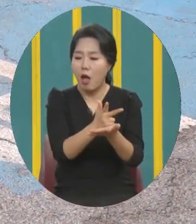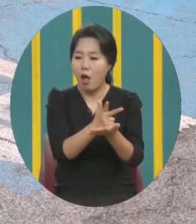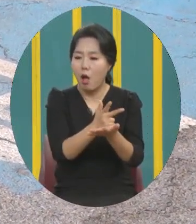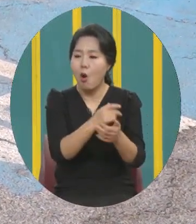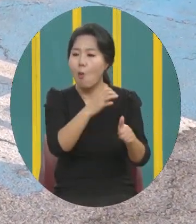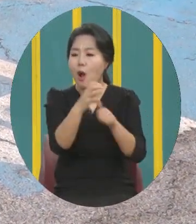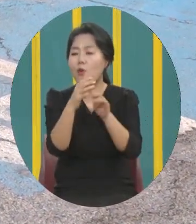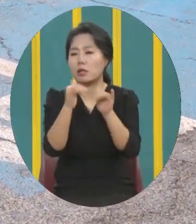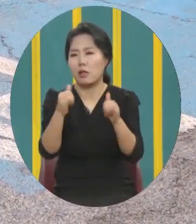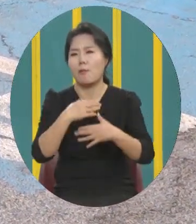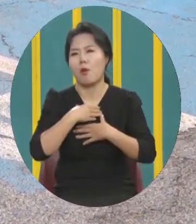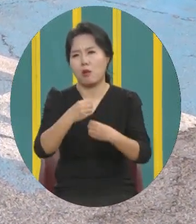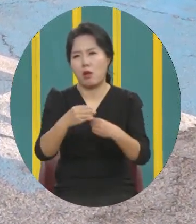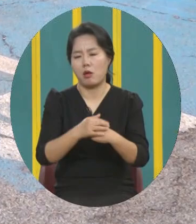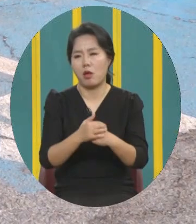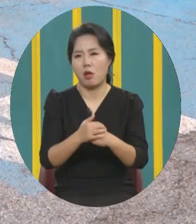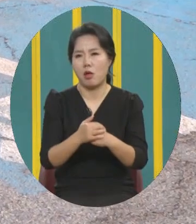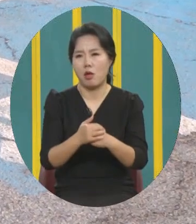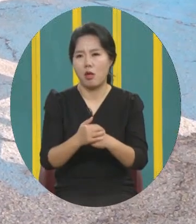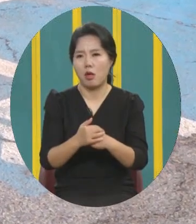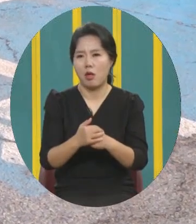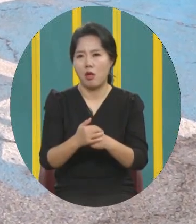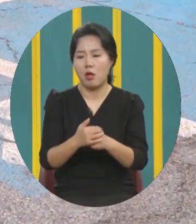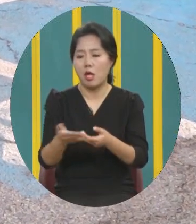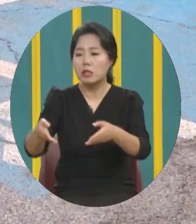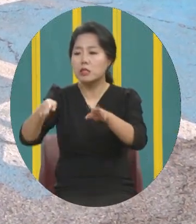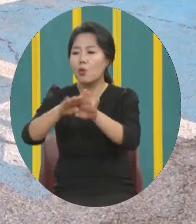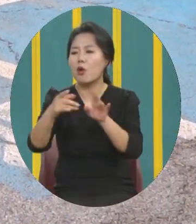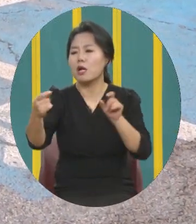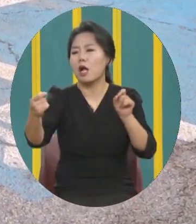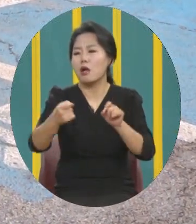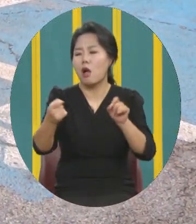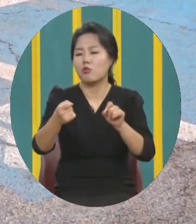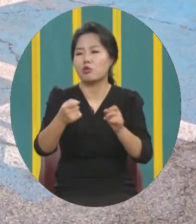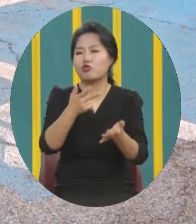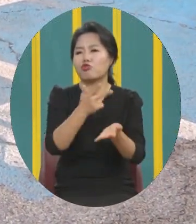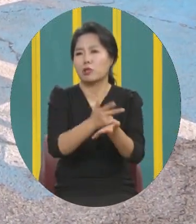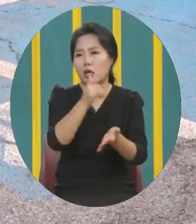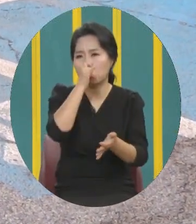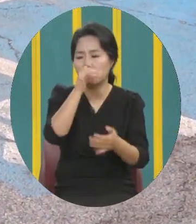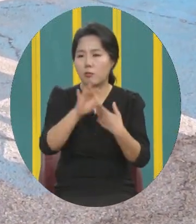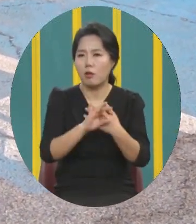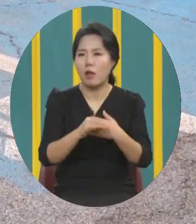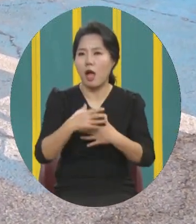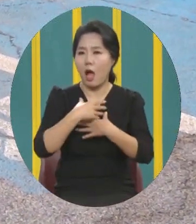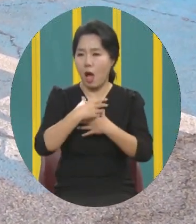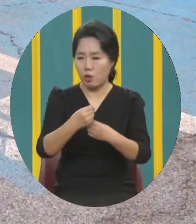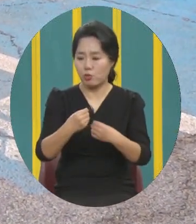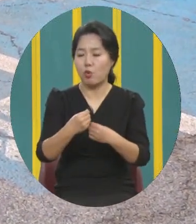편리하게 이왕이면 이용하는 시설 가까이에 좀 설치되어 있다면